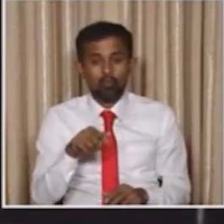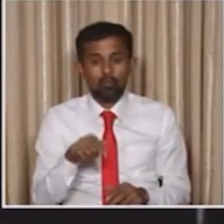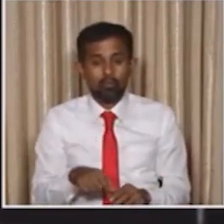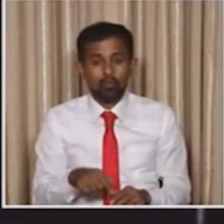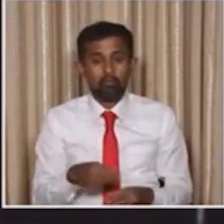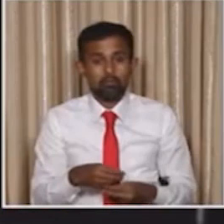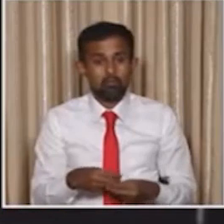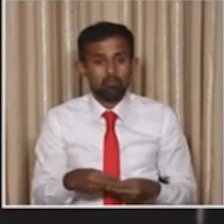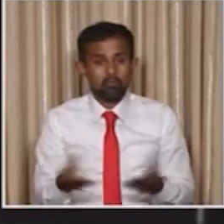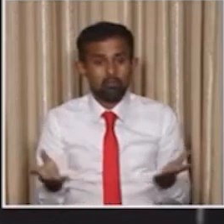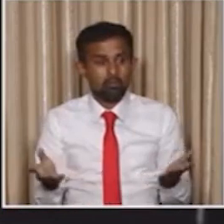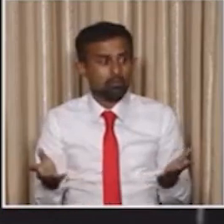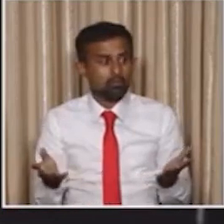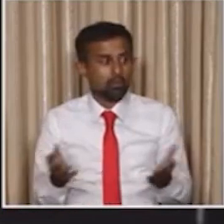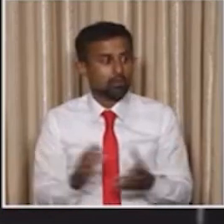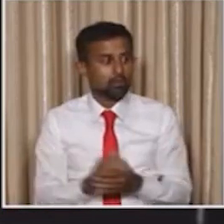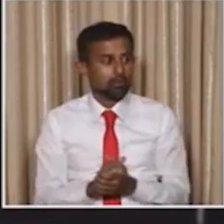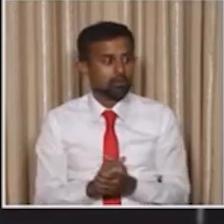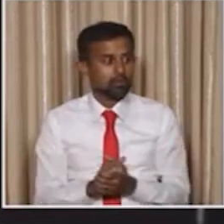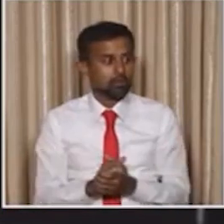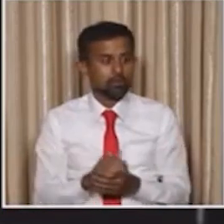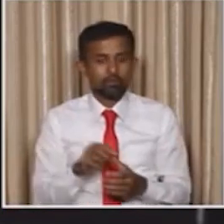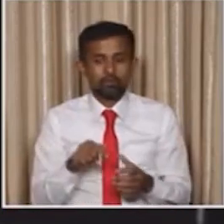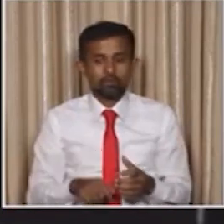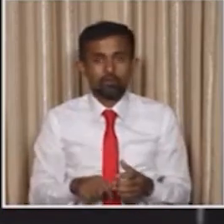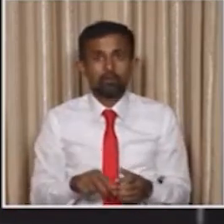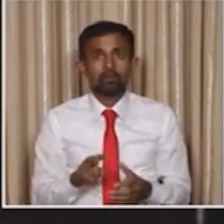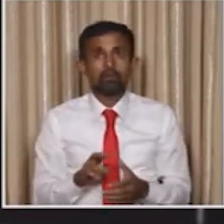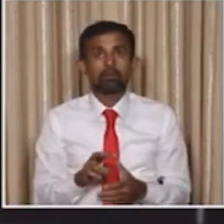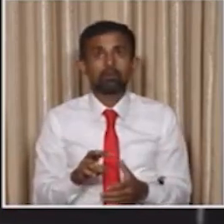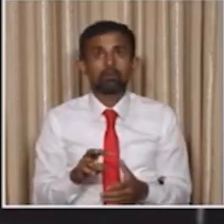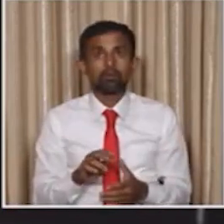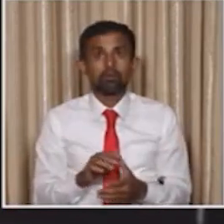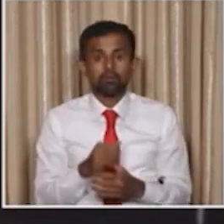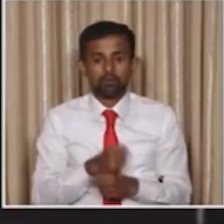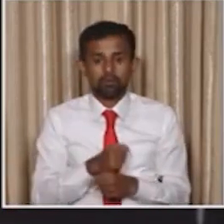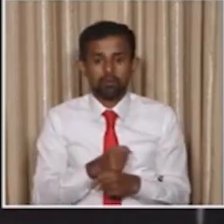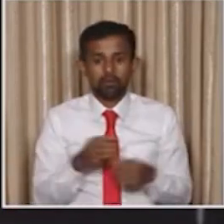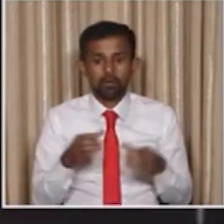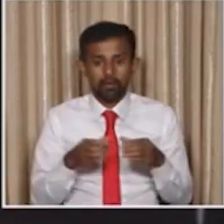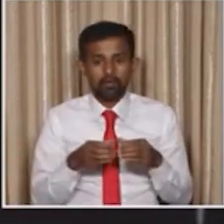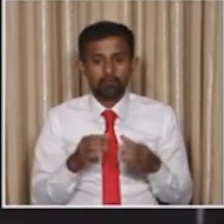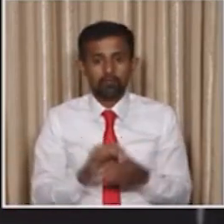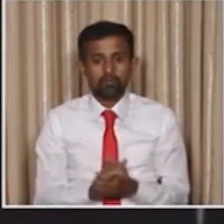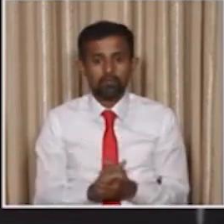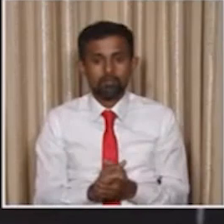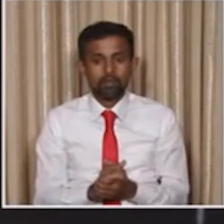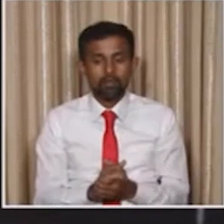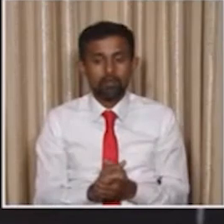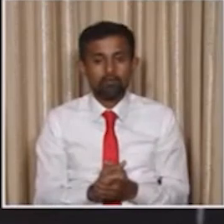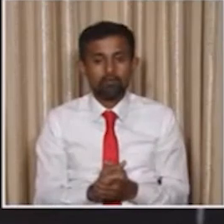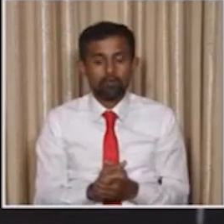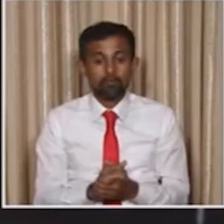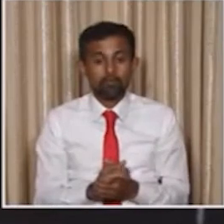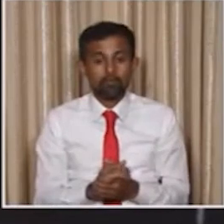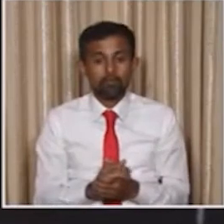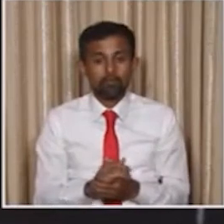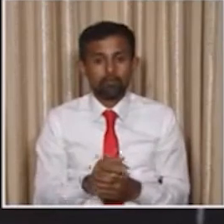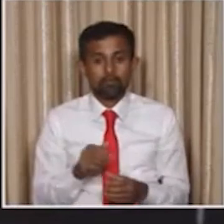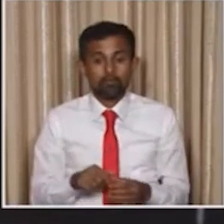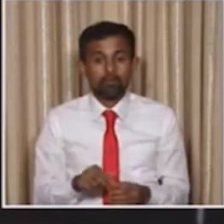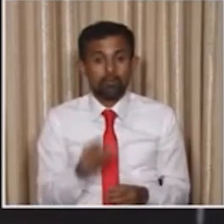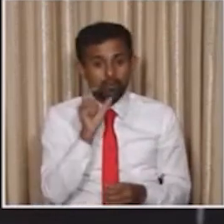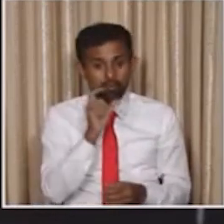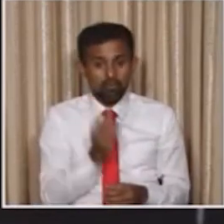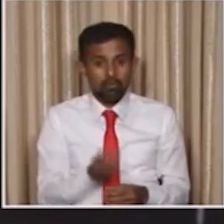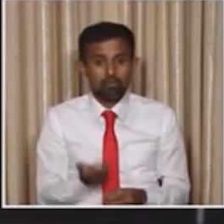හානිය සිදුවන්නේ මේ පාර්ලිමේන්තුවේ ඉන්න 225 දෙනාට. ආණ්ඩු පක්ෂය හරි විරුද්ධ පක්ෂය හරි. ඒ නිසා මම මේ අවස්ථාවේ විශේෂ අවධානය